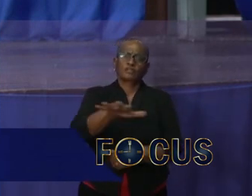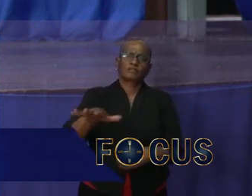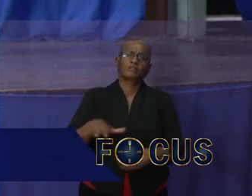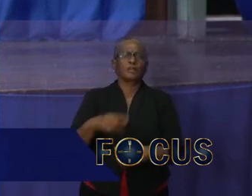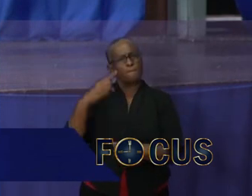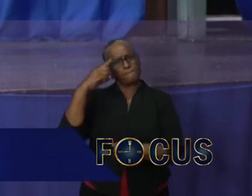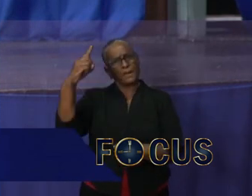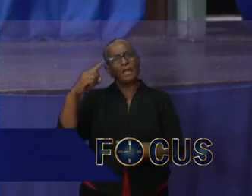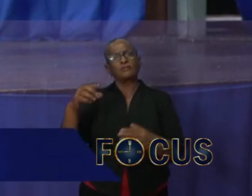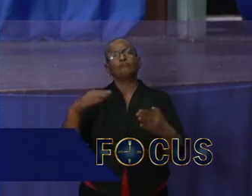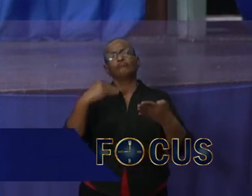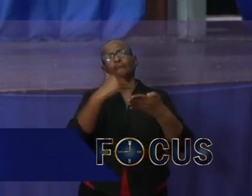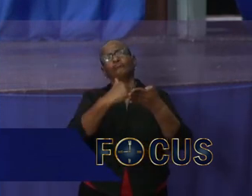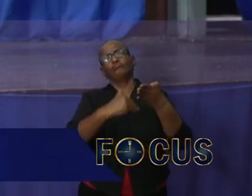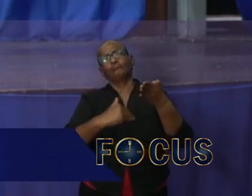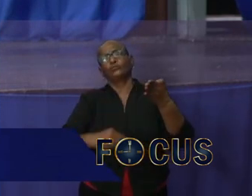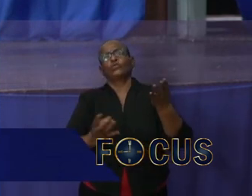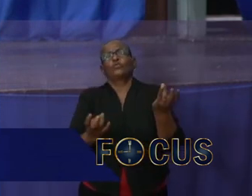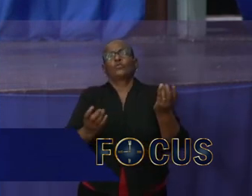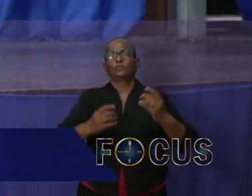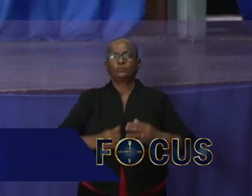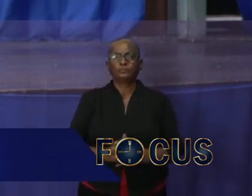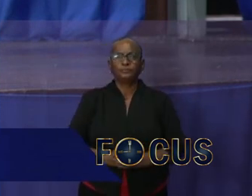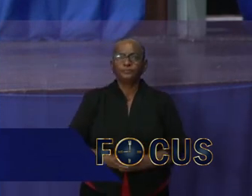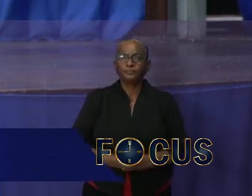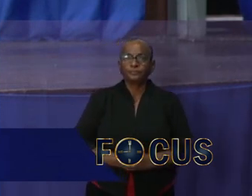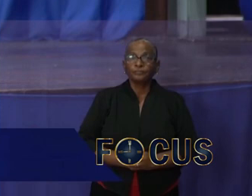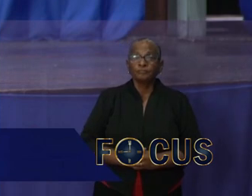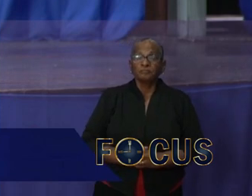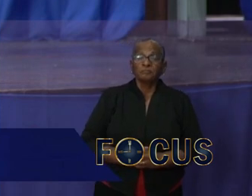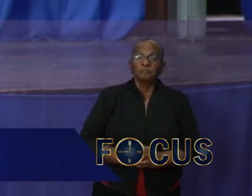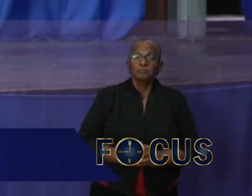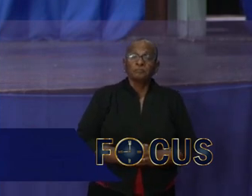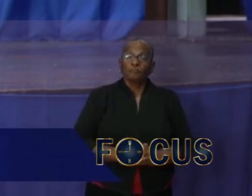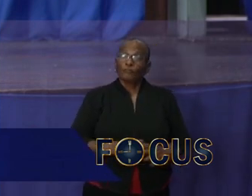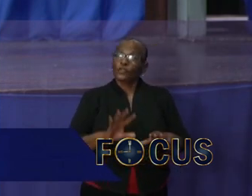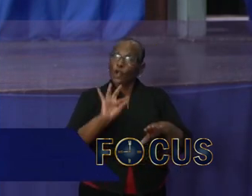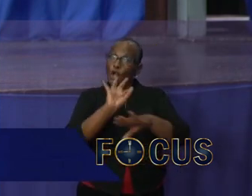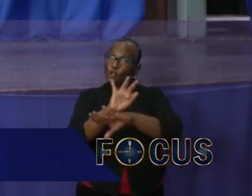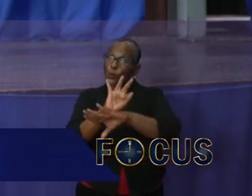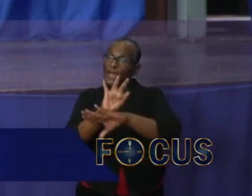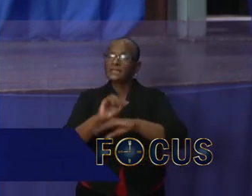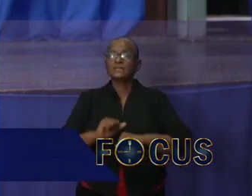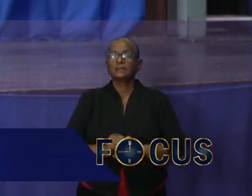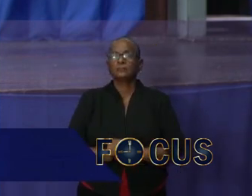opstellen. Wat betreft onderwijs.